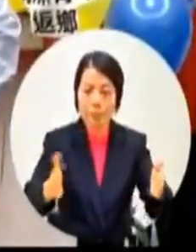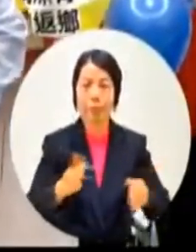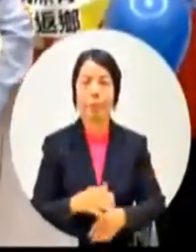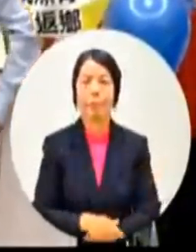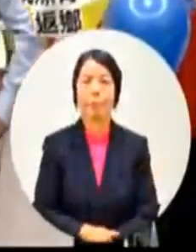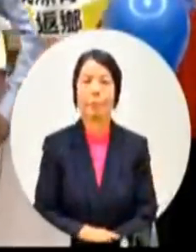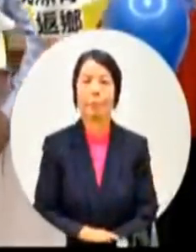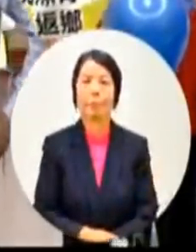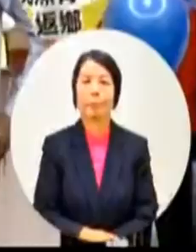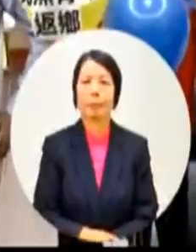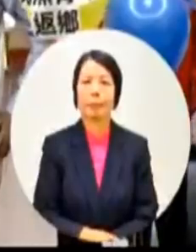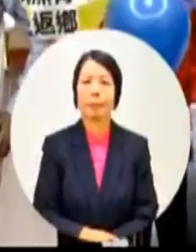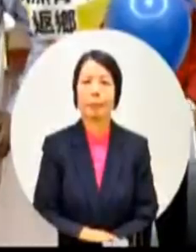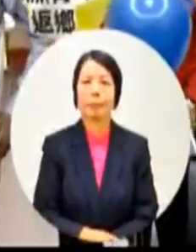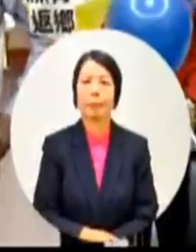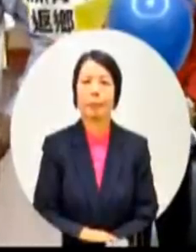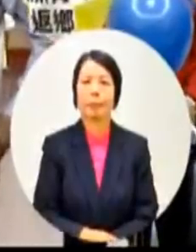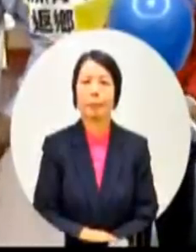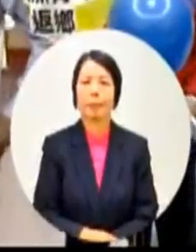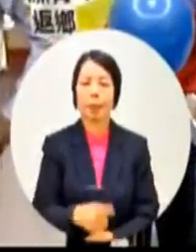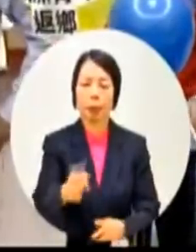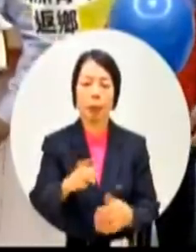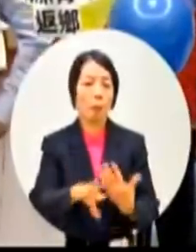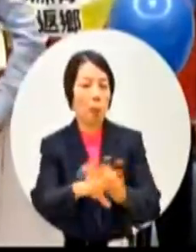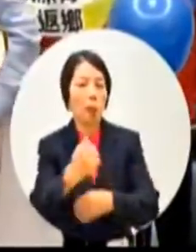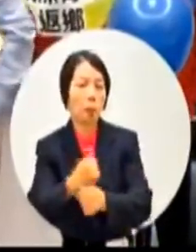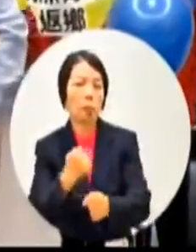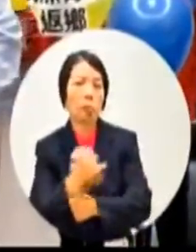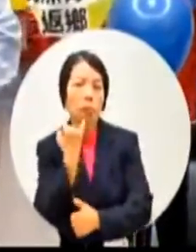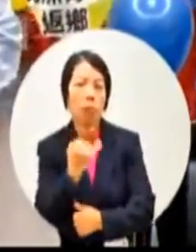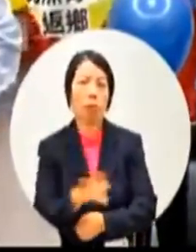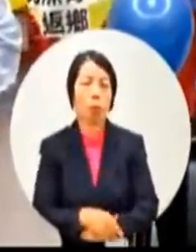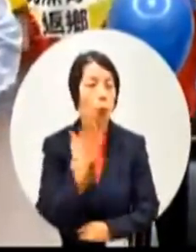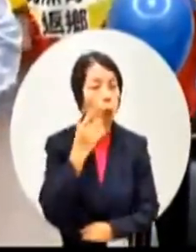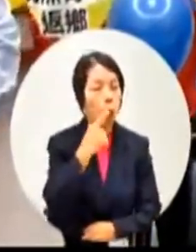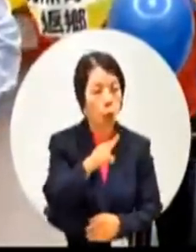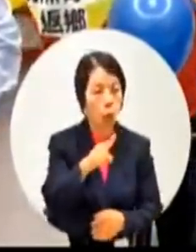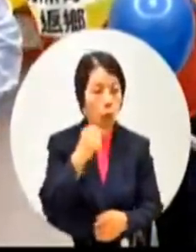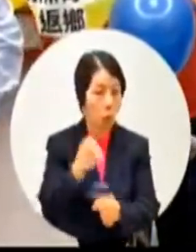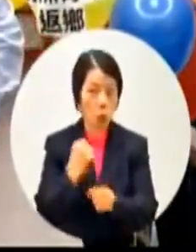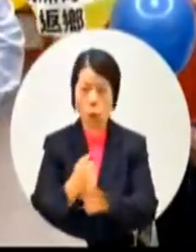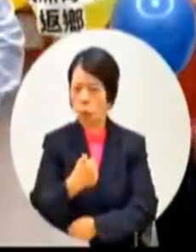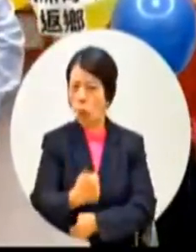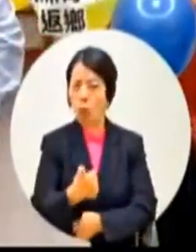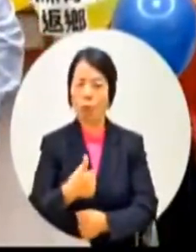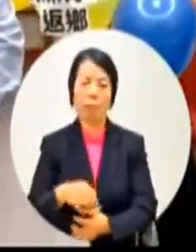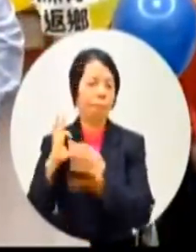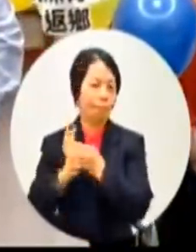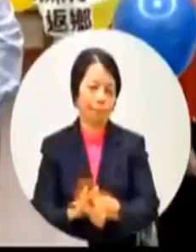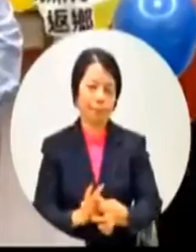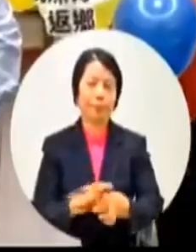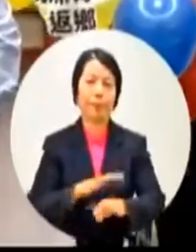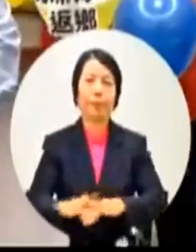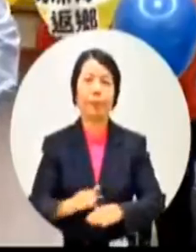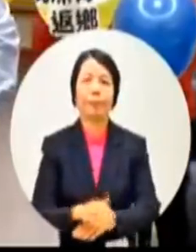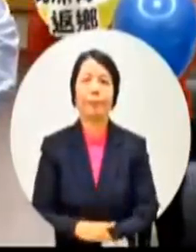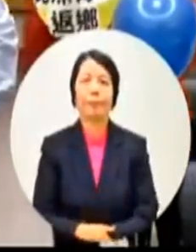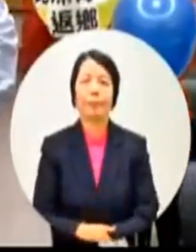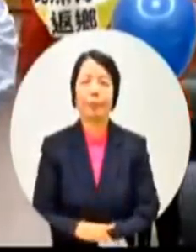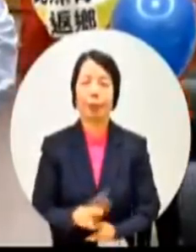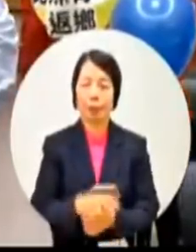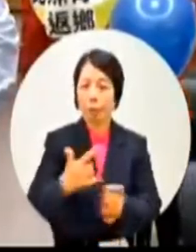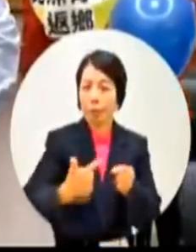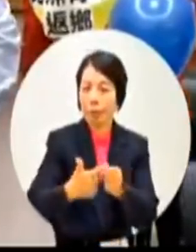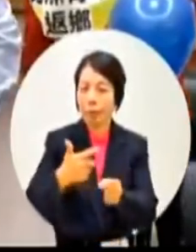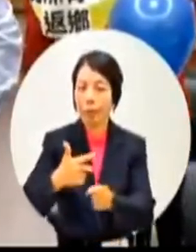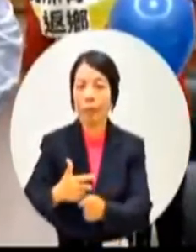人会做，当然你有可能连你也做了好连任，啊，若无一定，我高雄市不接受，迄后边六档、十档拢别人的，你拢共开开咧，你